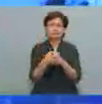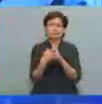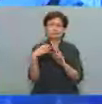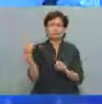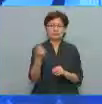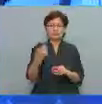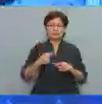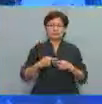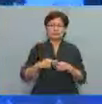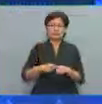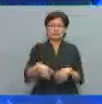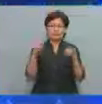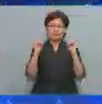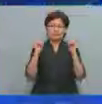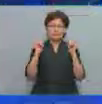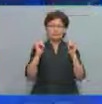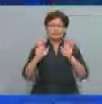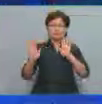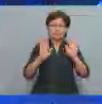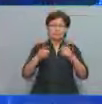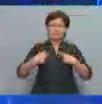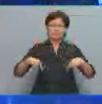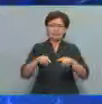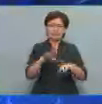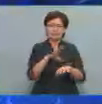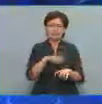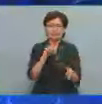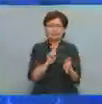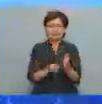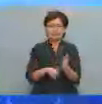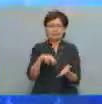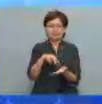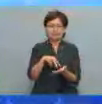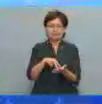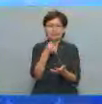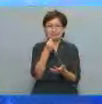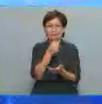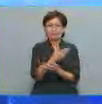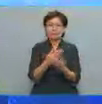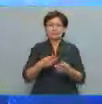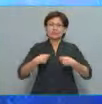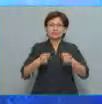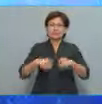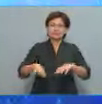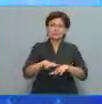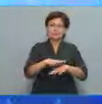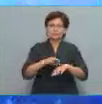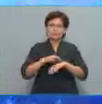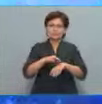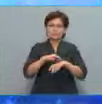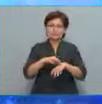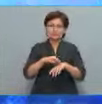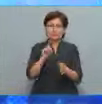техникалармен асыл тұқымды мал басының көрмесі ұйымдастырылды. Сондай-ақ арзан бағада азық-түлік өнімдерінің жәрмеңкесі өтіп, аудан тұрғындарына